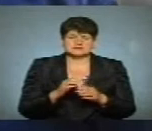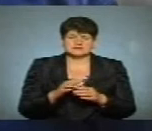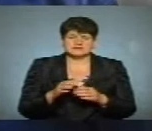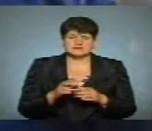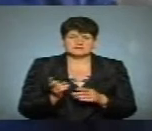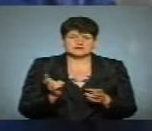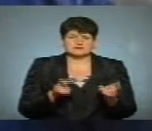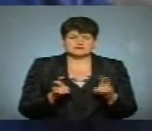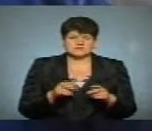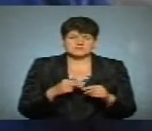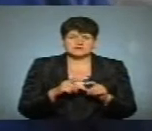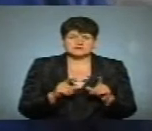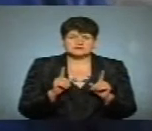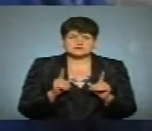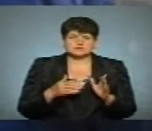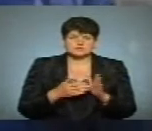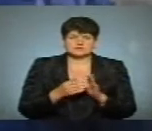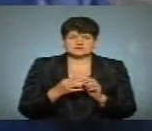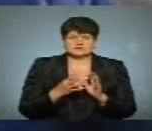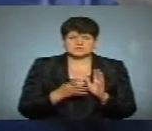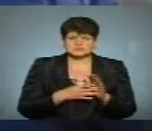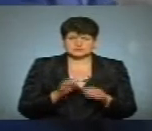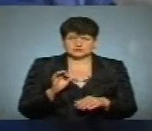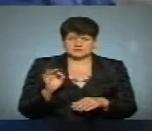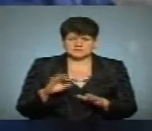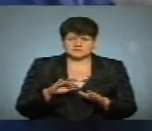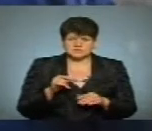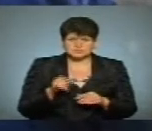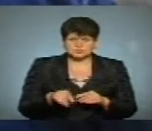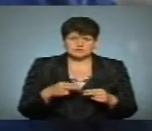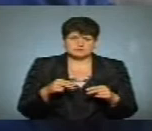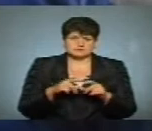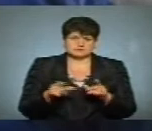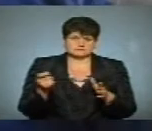Відвідування магазинів тільки до 19:00, після того магазини